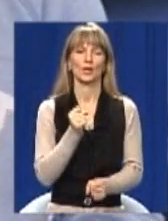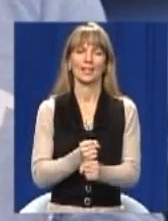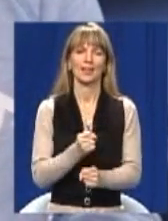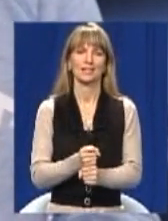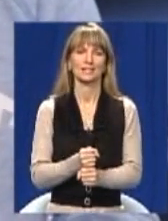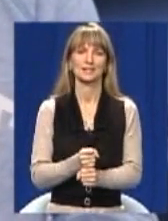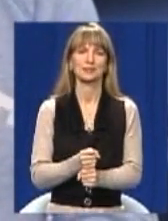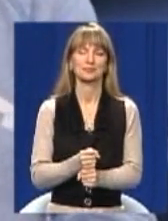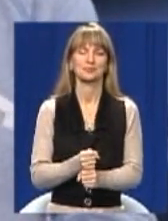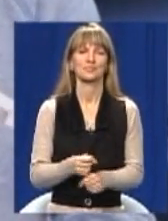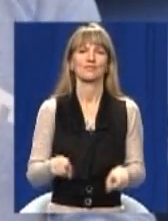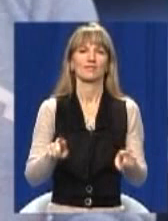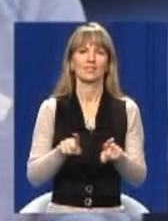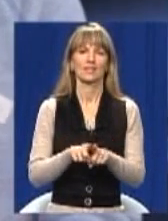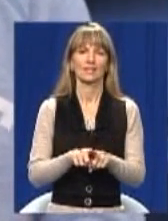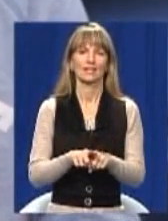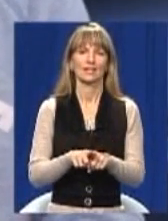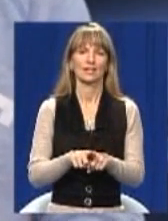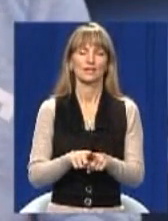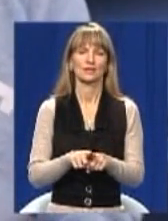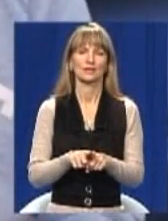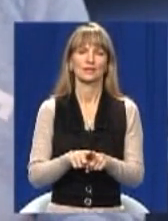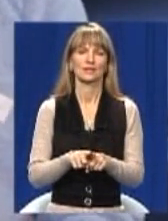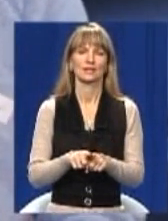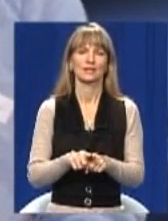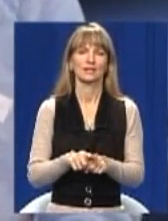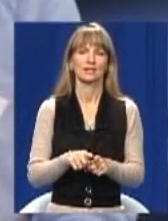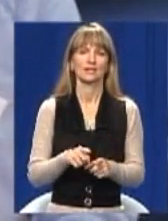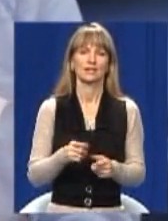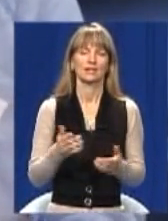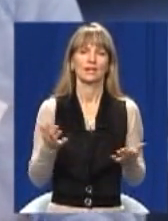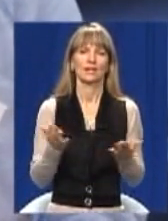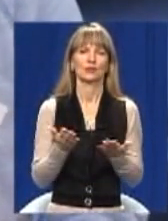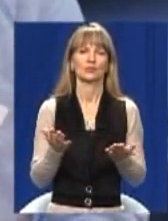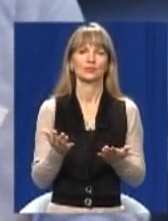делать. Такое, например, игрушку, какую-то